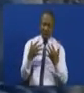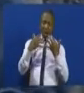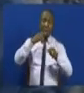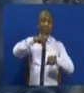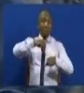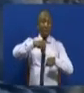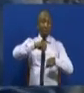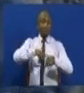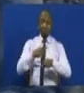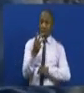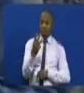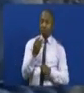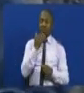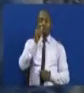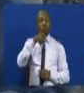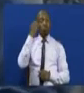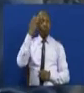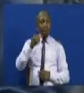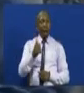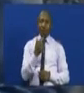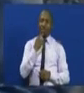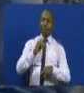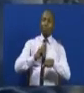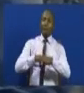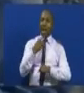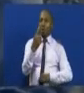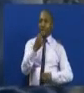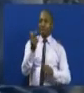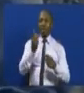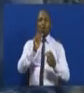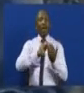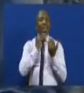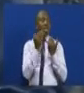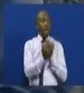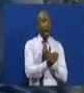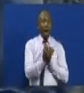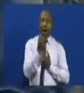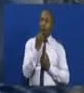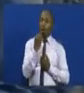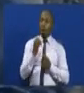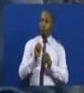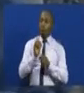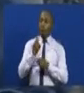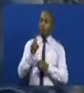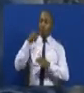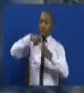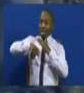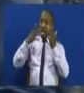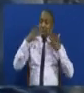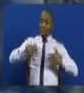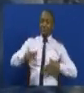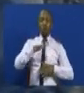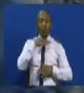hajaugua ni heri ufanye tu mara moja. Utakuwa kama ni kinga kwa kuua wadudu ambao wameshaingia katika mwili wako.